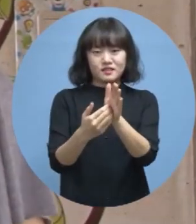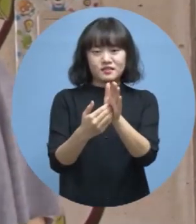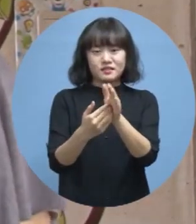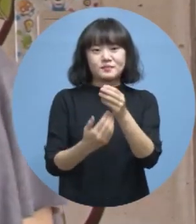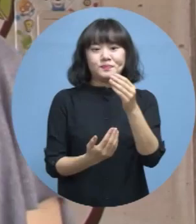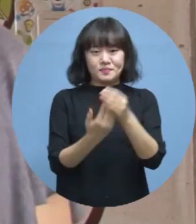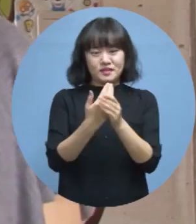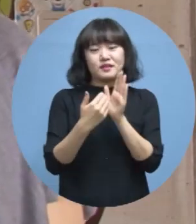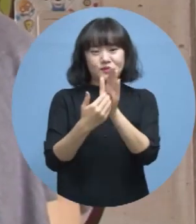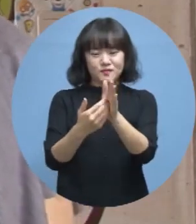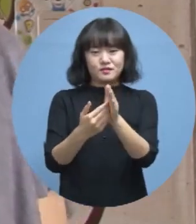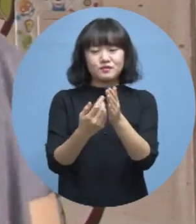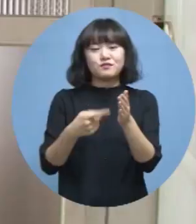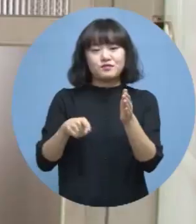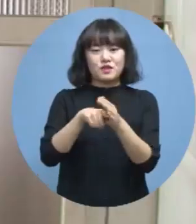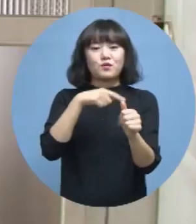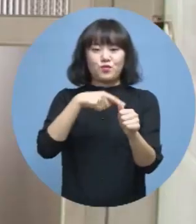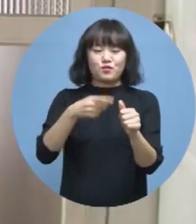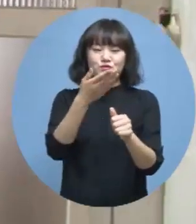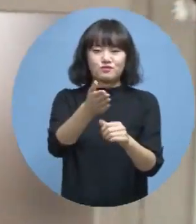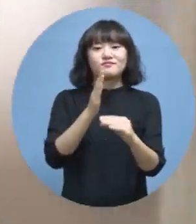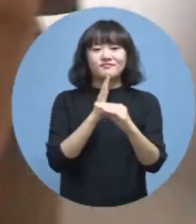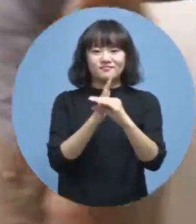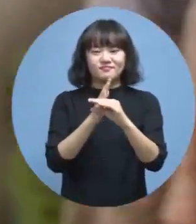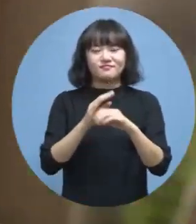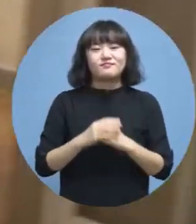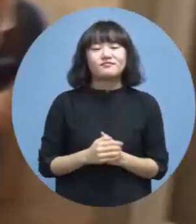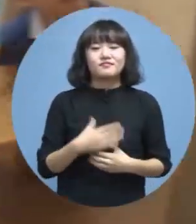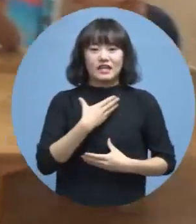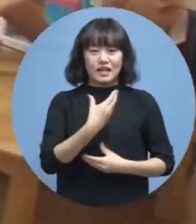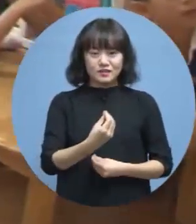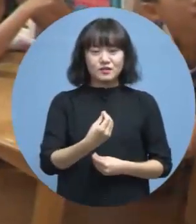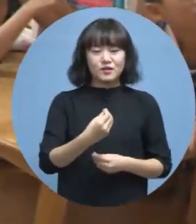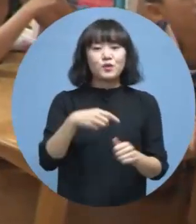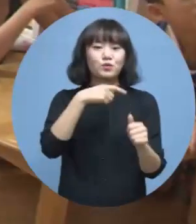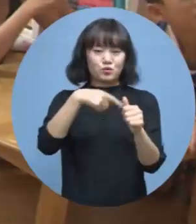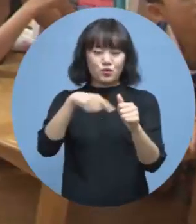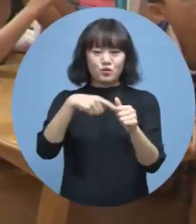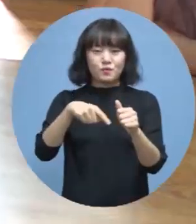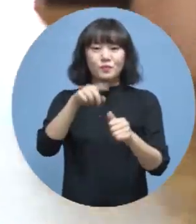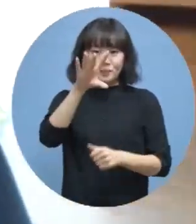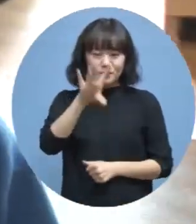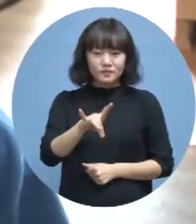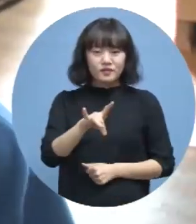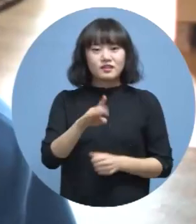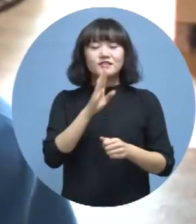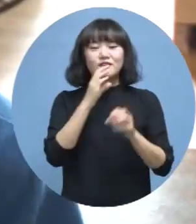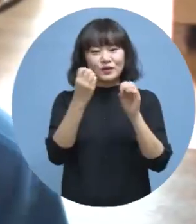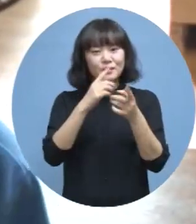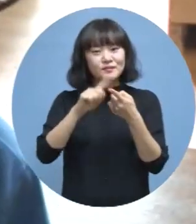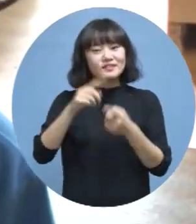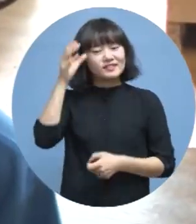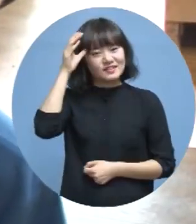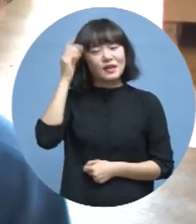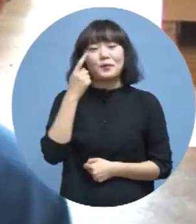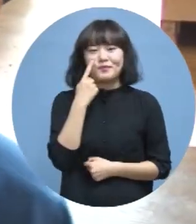차원에서 교육을 하고 있습니다. 안전교육을 받는 아이들인 만큼 정답을 맞출 거라